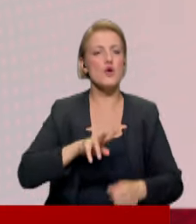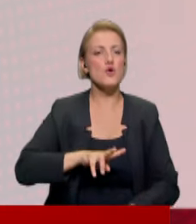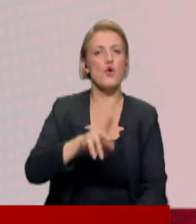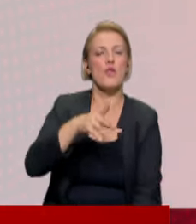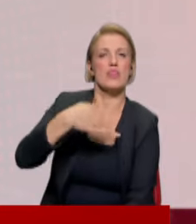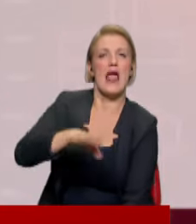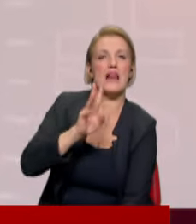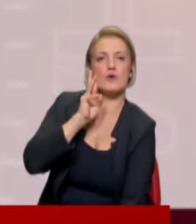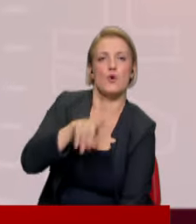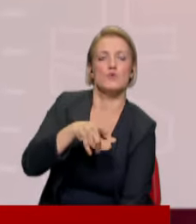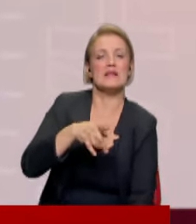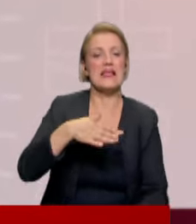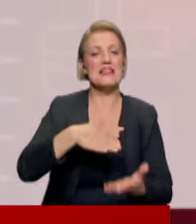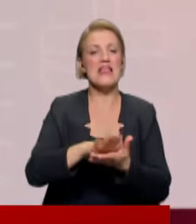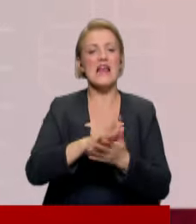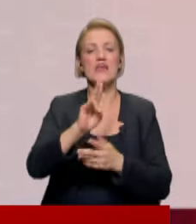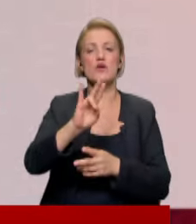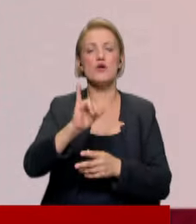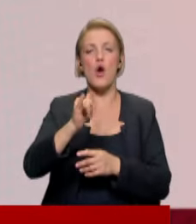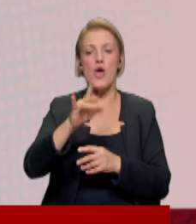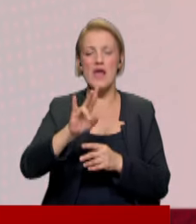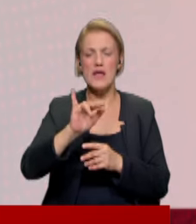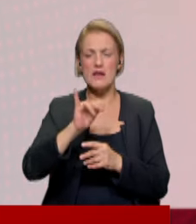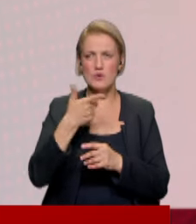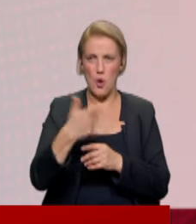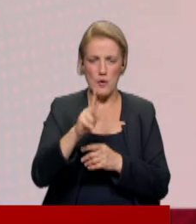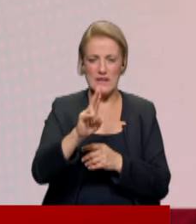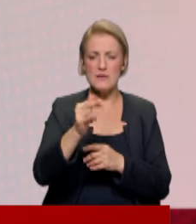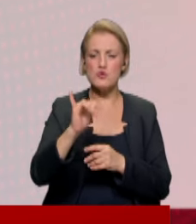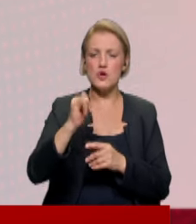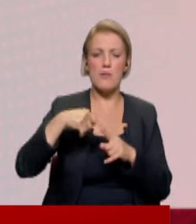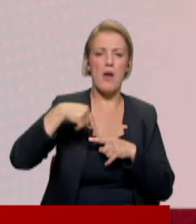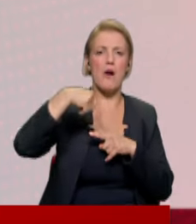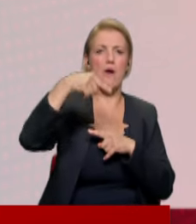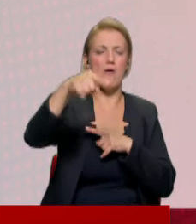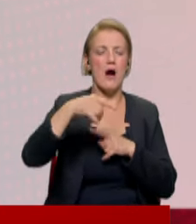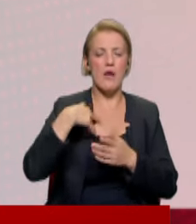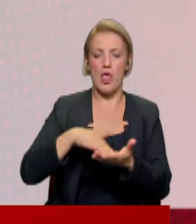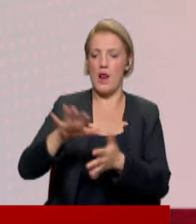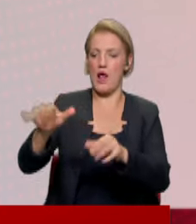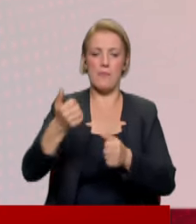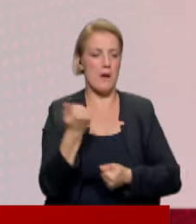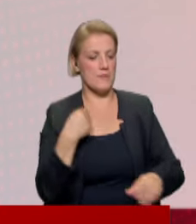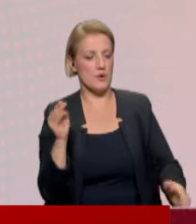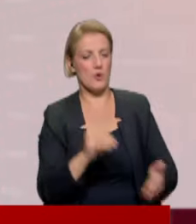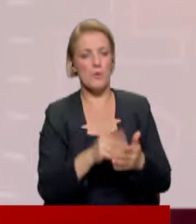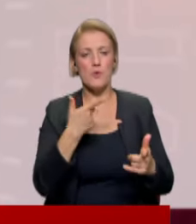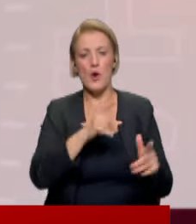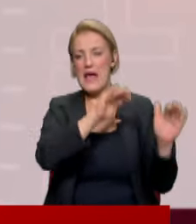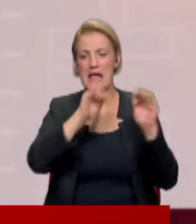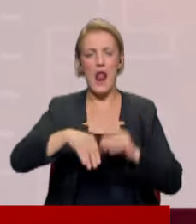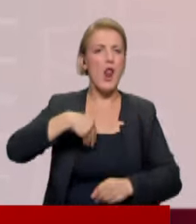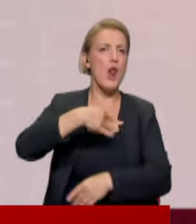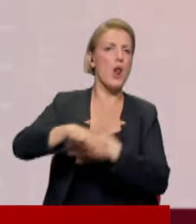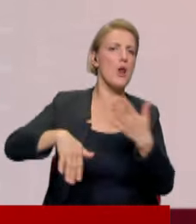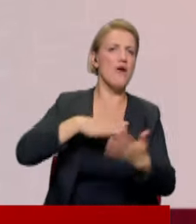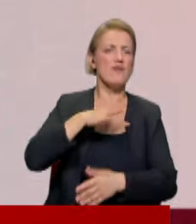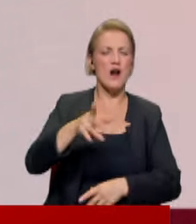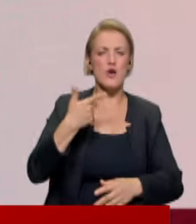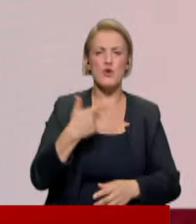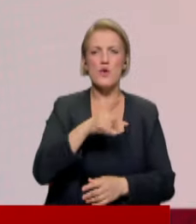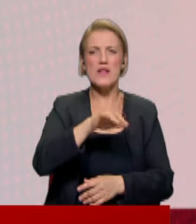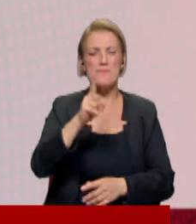terliği gördüm terlik köyden 2,5 kilometre uzaklıktaydı Ben terliği alıp Arabaya koydum Köye geldiğimde bir kargaşa vardı ve